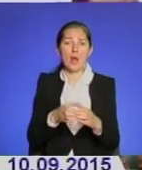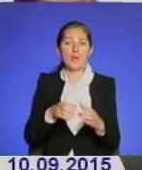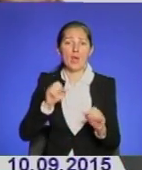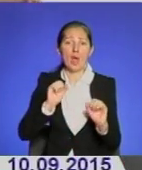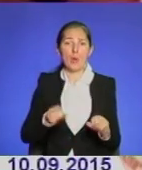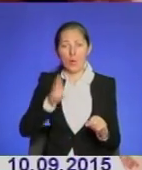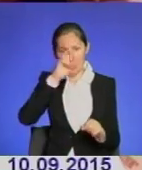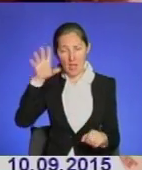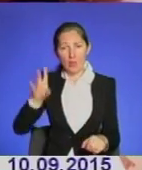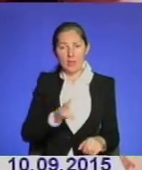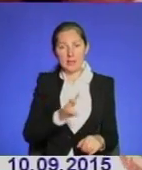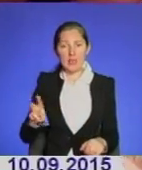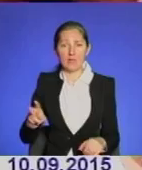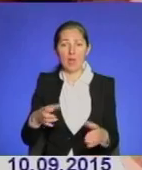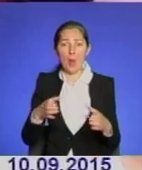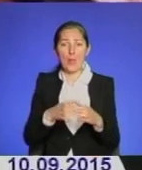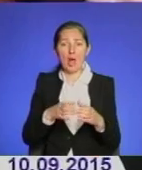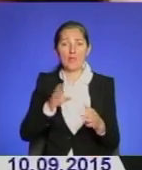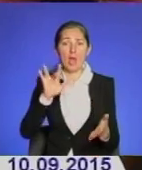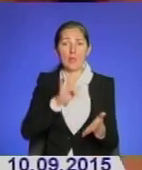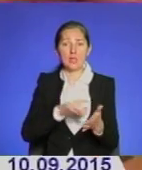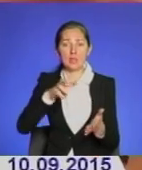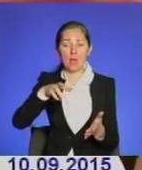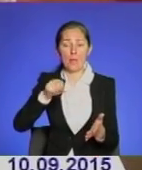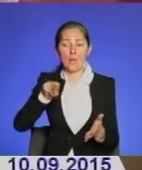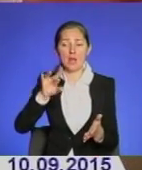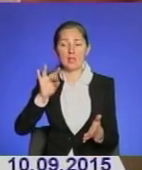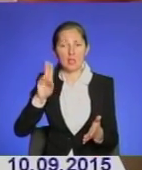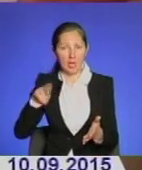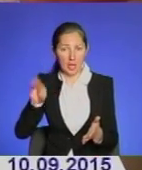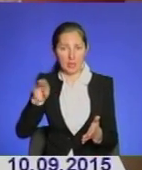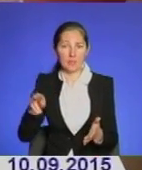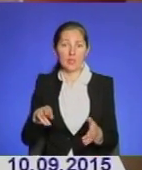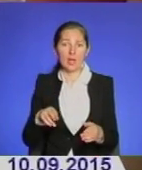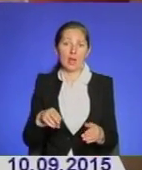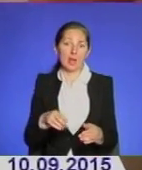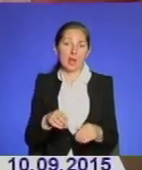міста Мадрид. Найактивнішим передали медалі за жертовність і любов до України.